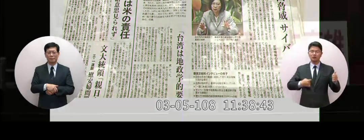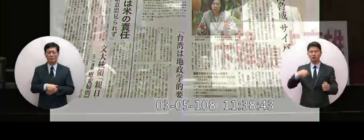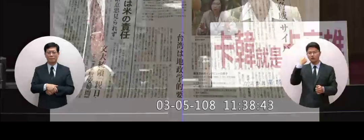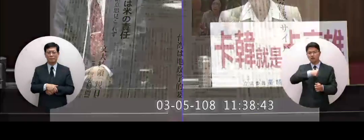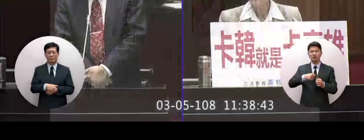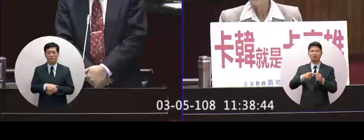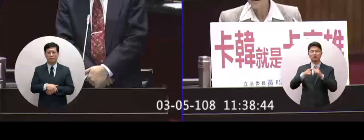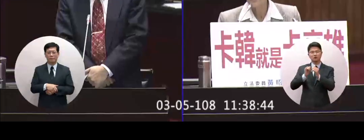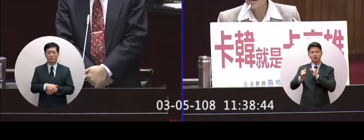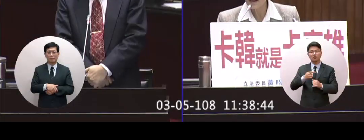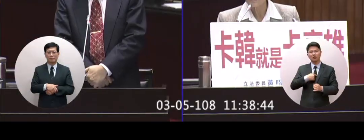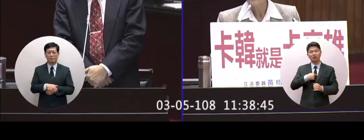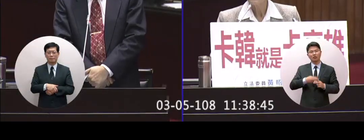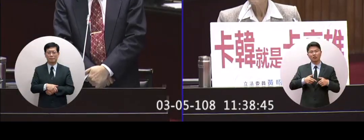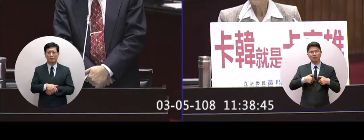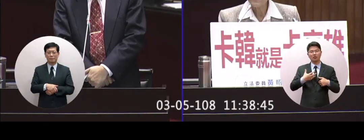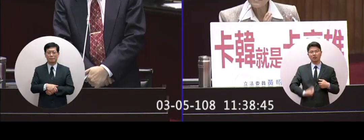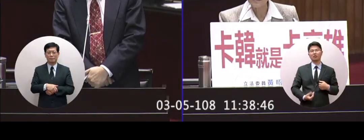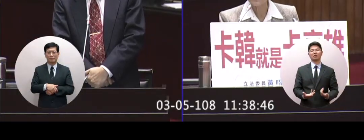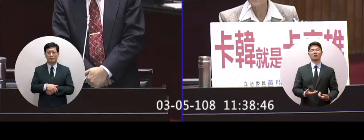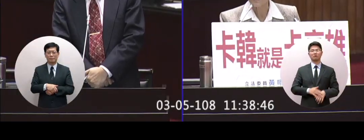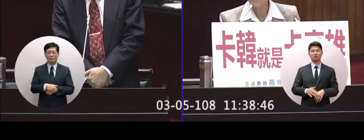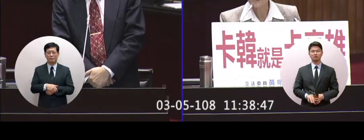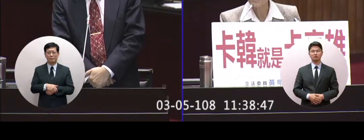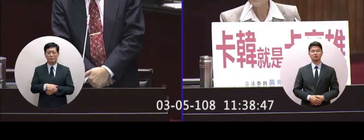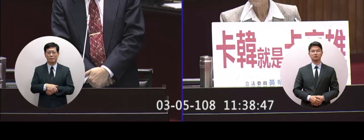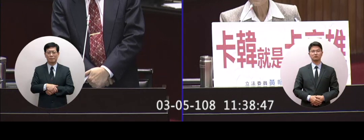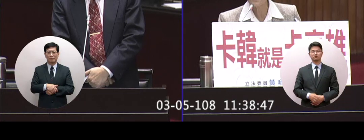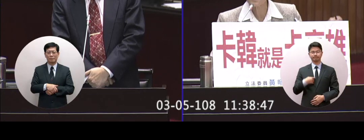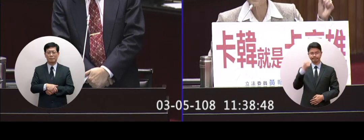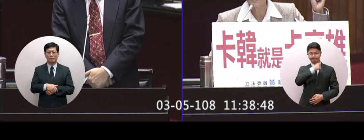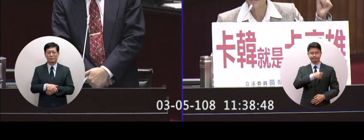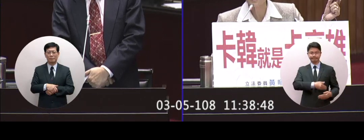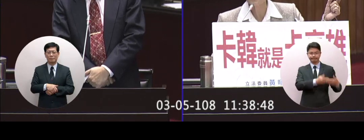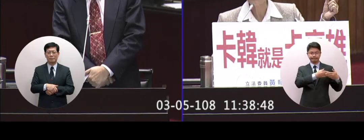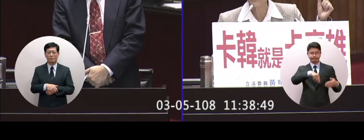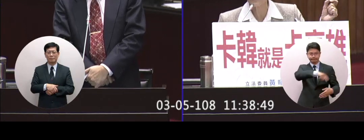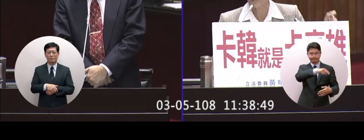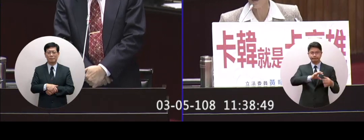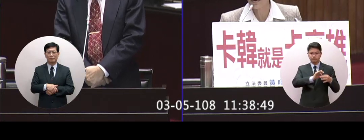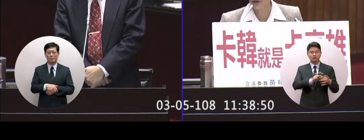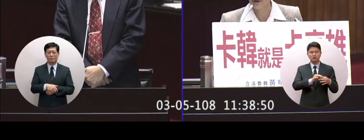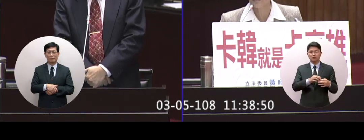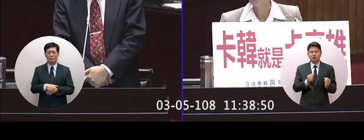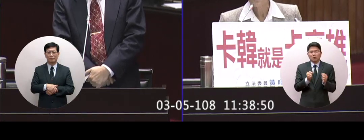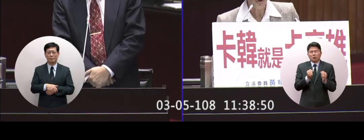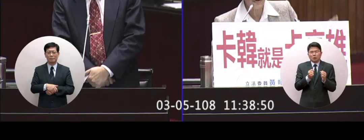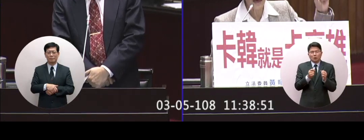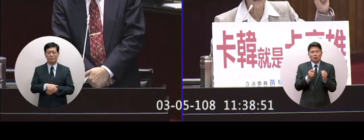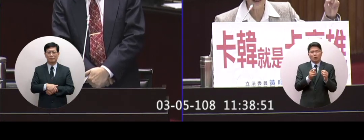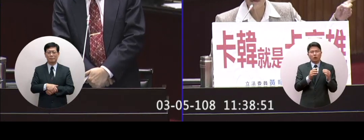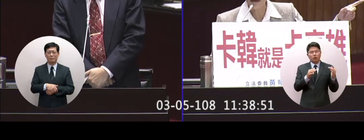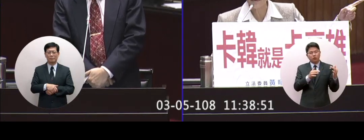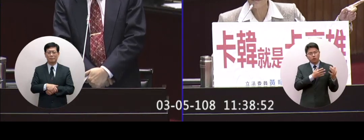讲，所以我希望我们整个两岸的关系可以是已经冰点好久了，